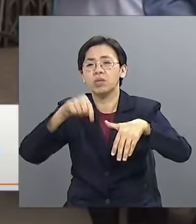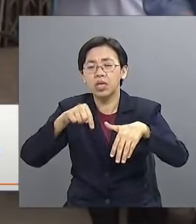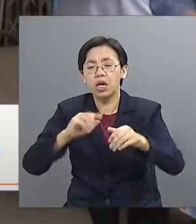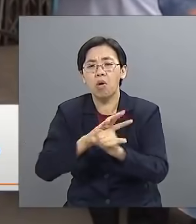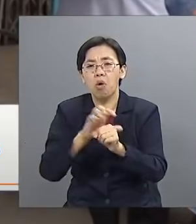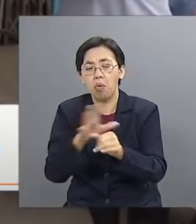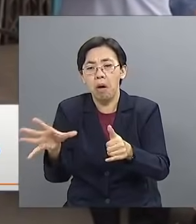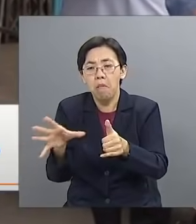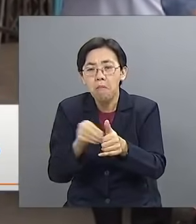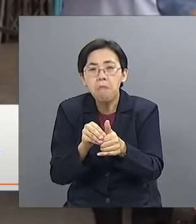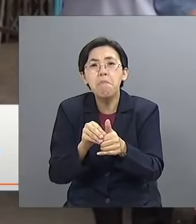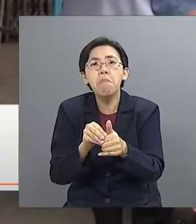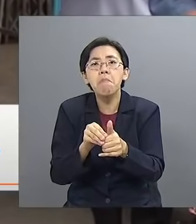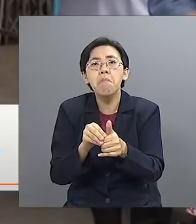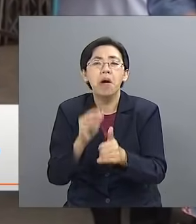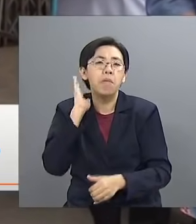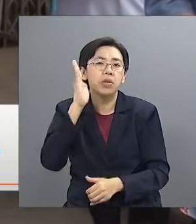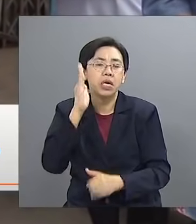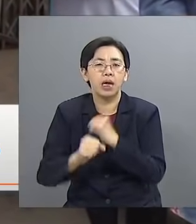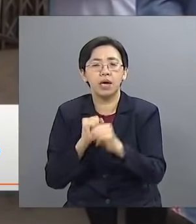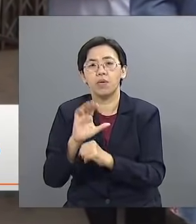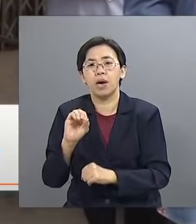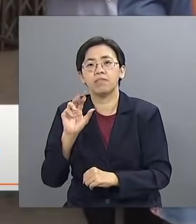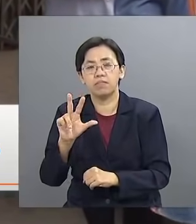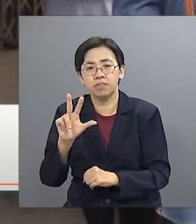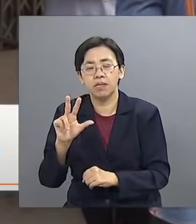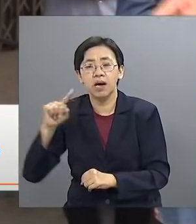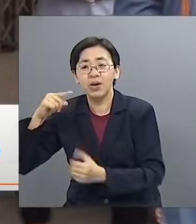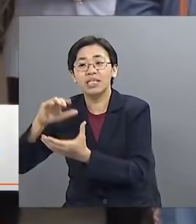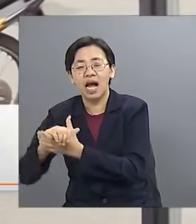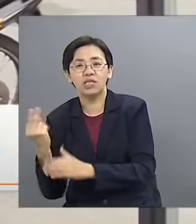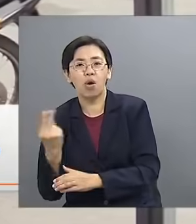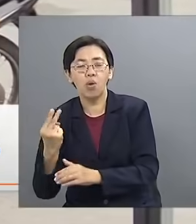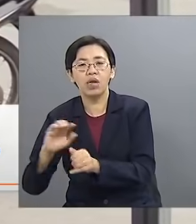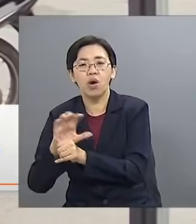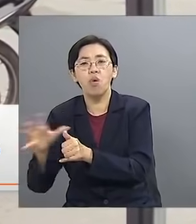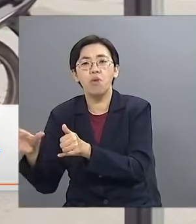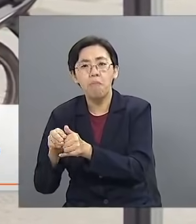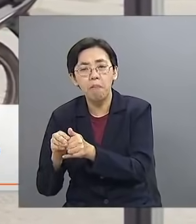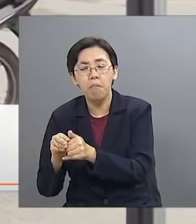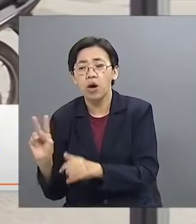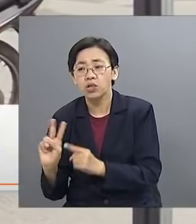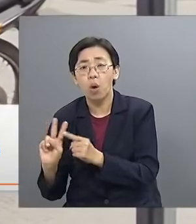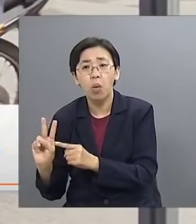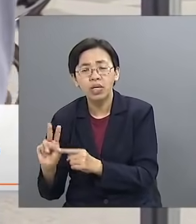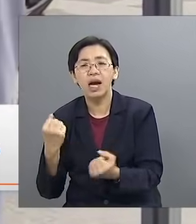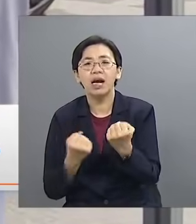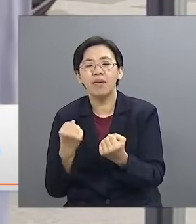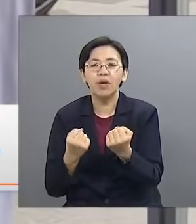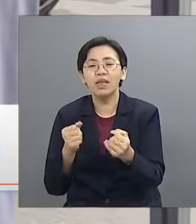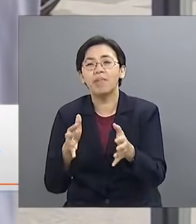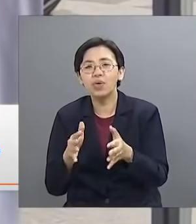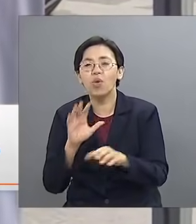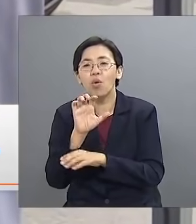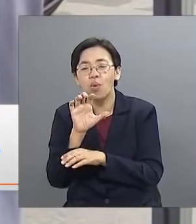-19 เป็นชายอายุ53ปีพร้อมด้วยภรรยานะคะพบประวัติว่าเป็นผู้ขับขี่รถบรรทุกกุ้งไปส่งยังจังหวั